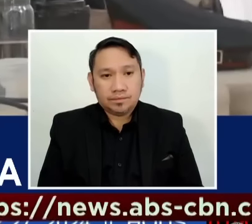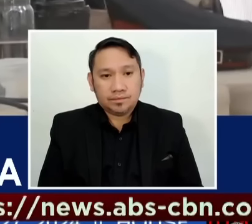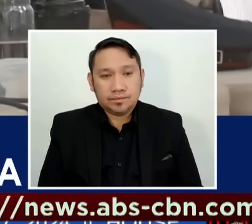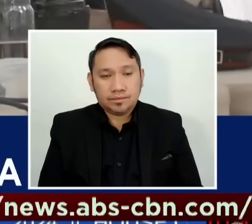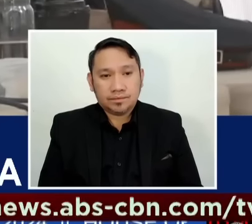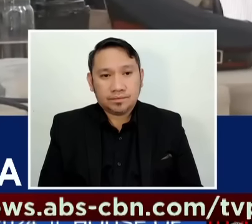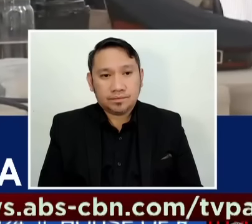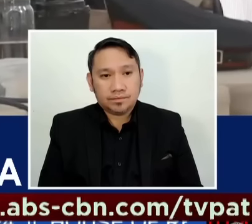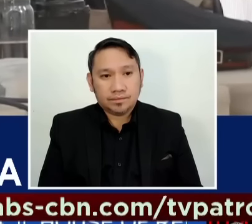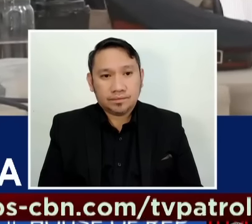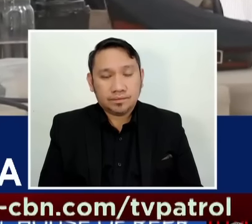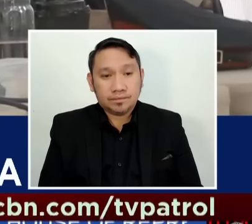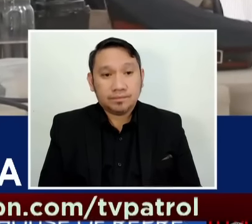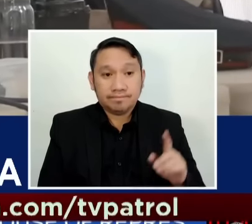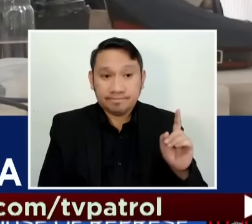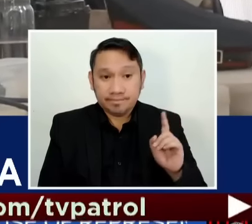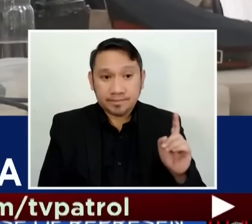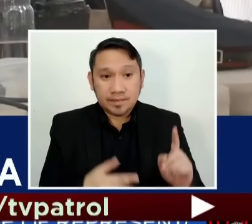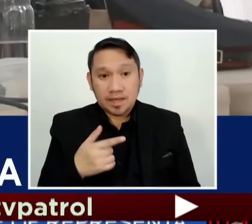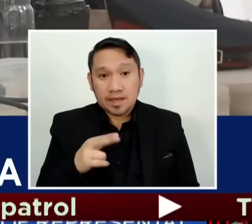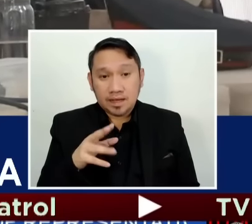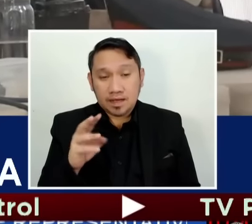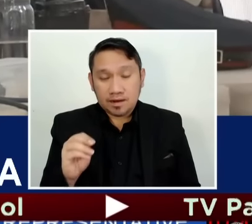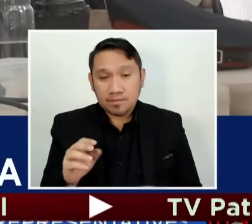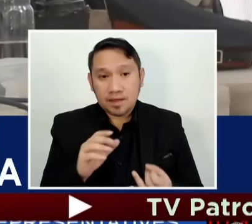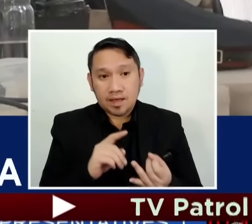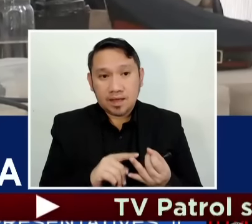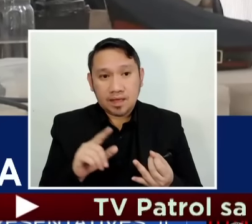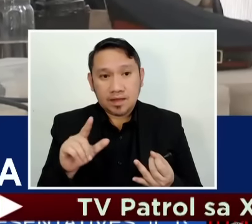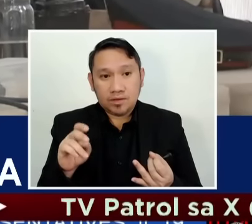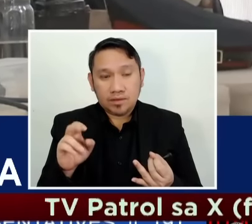Kapwa naman itinanggi ni Garma at Leonardo ang akusasyon.